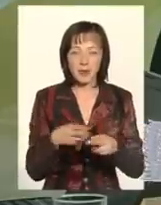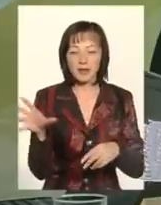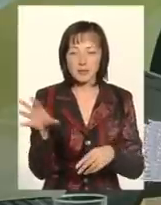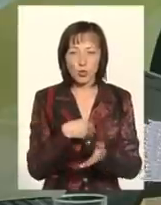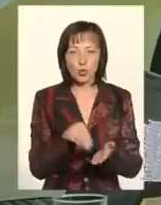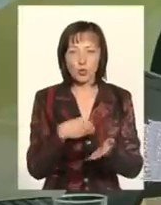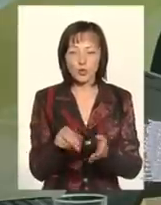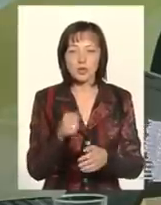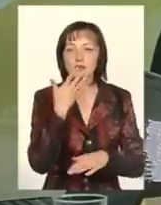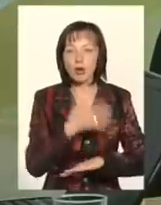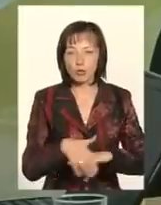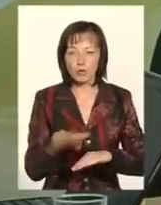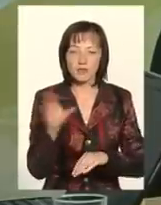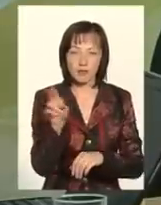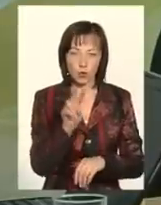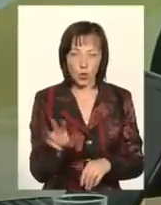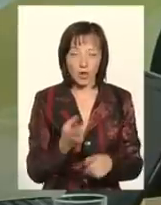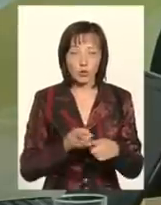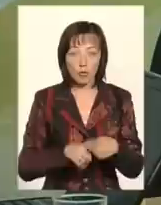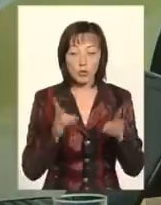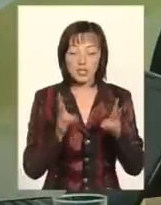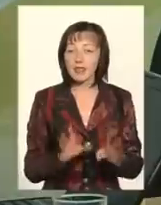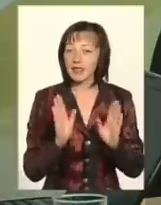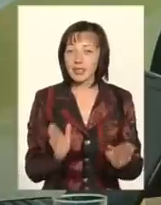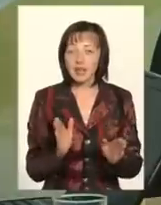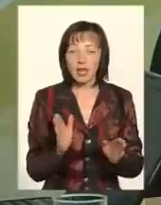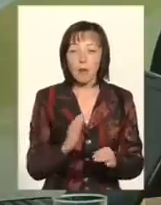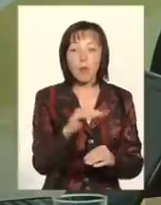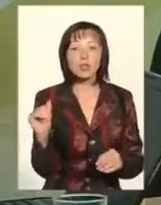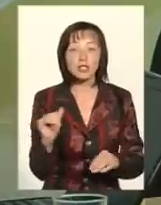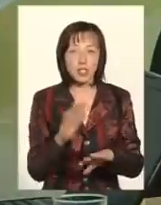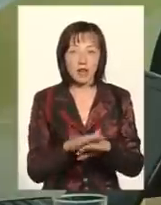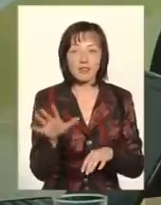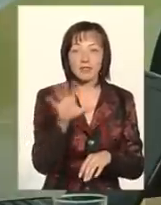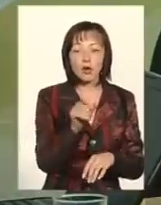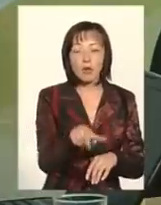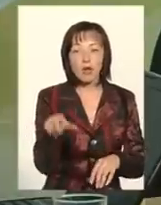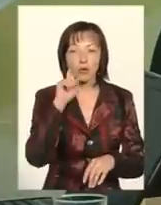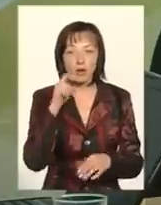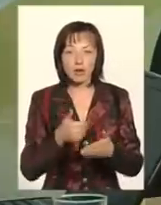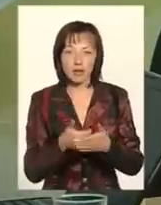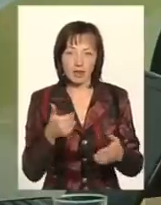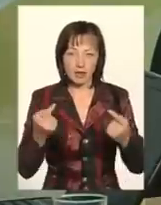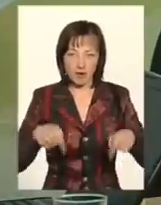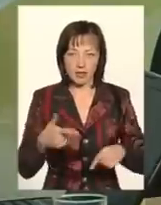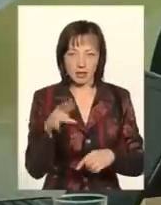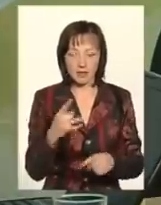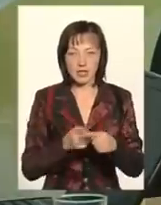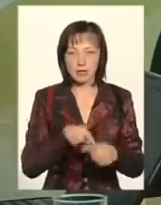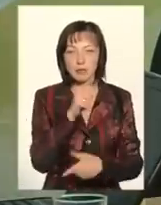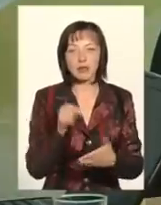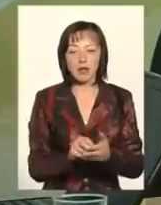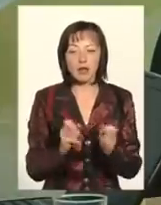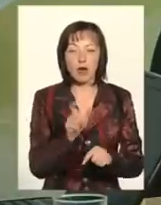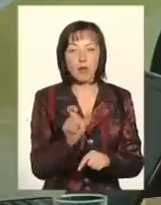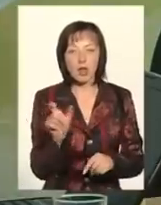всі купується за кордоном все в доларах і тому пострадали не тільки валютні позичальник пострадали всі громадяни України від девалюва грині і ці питання ми як